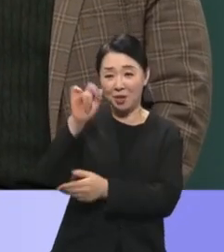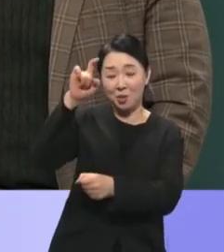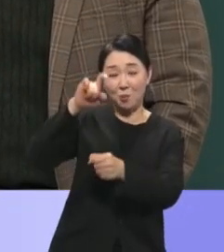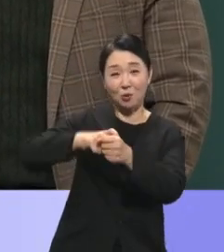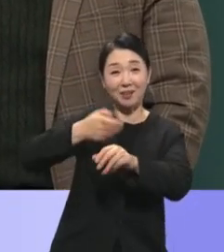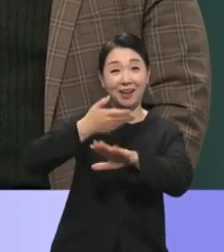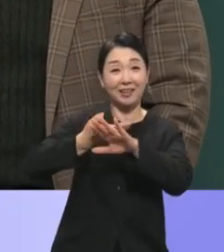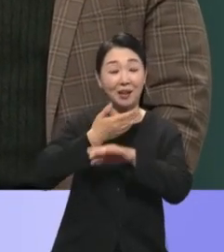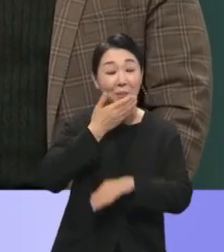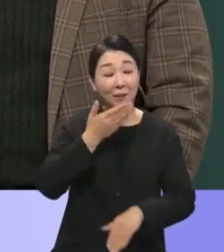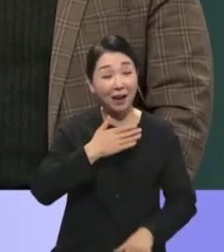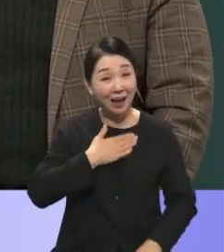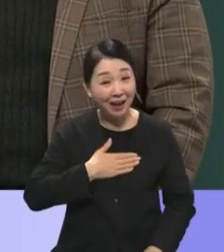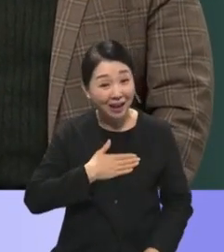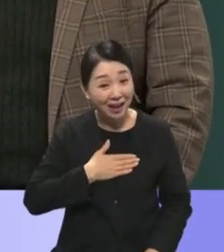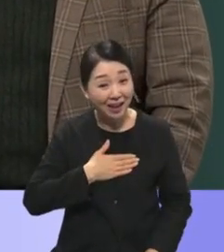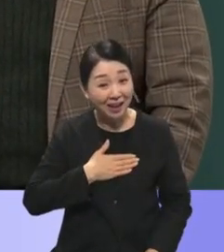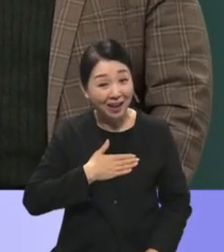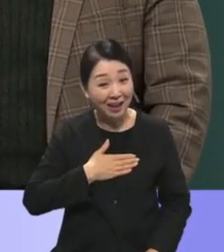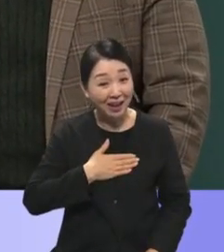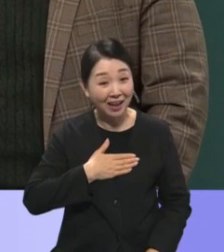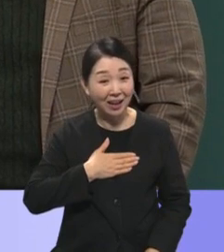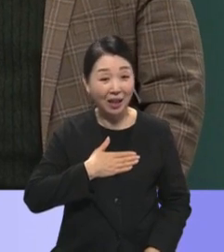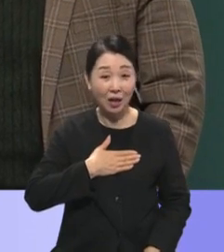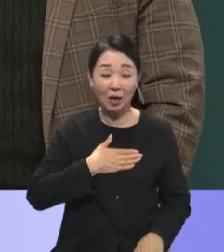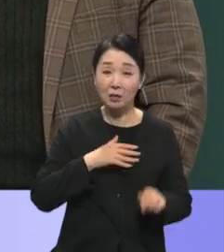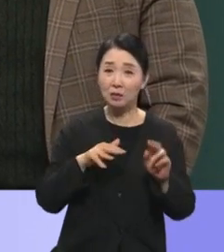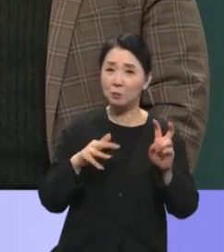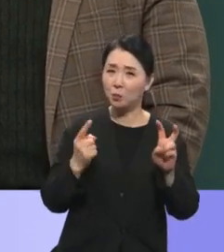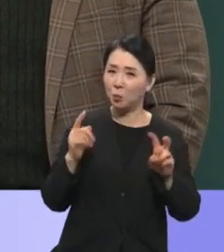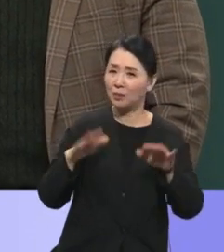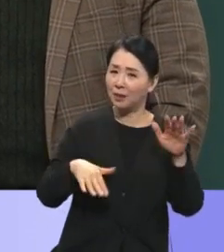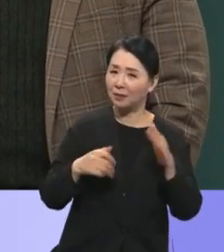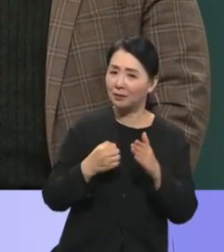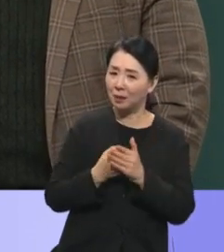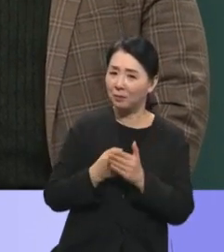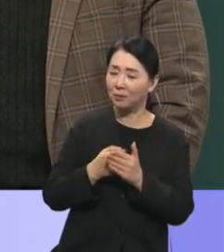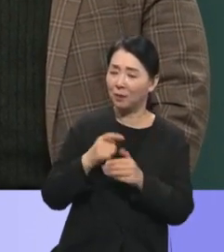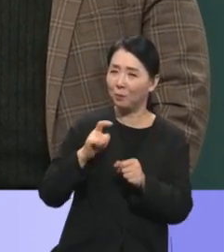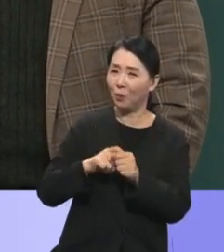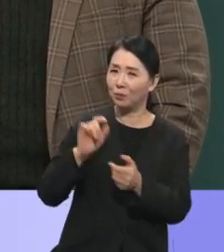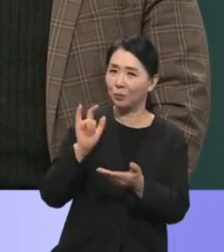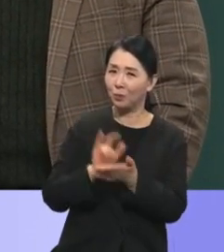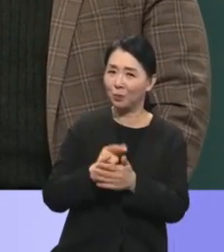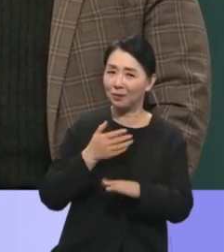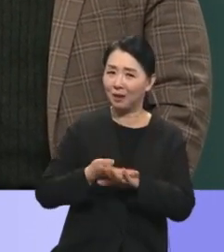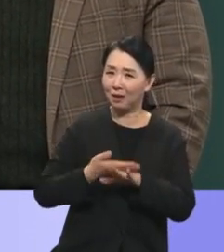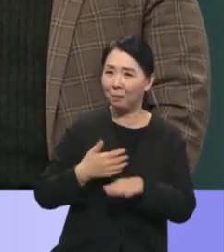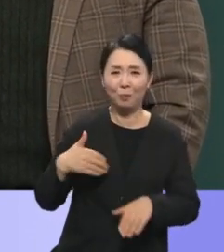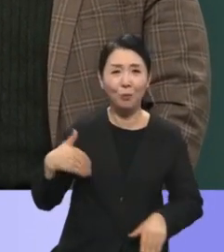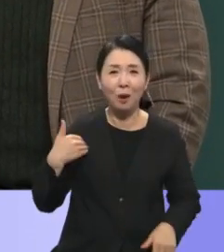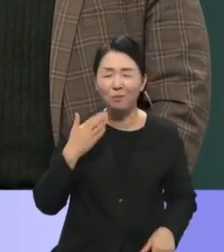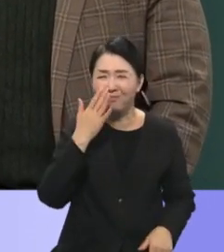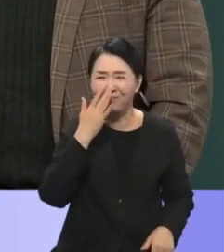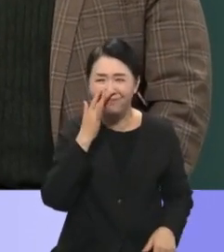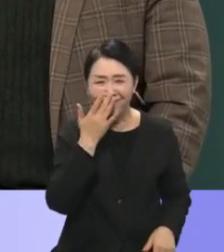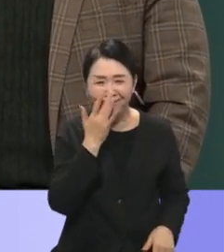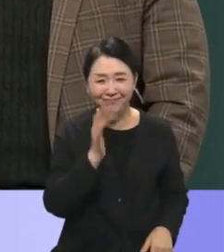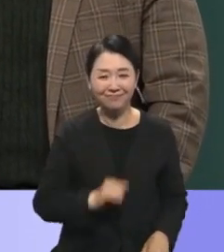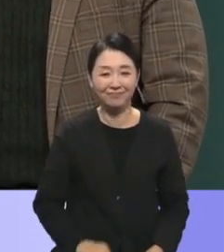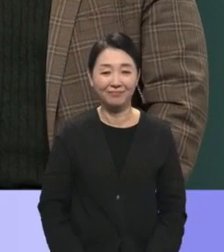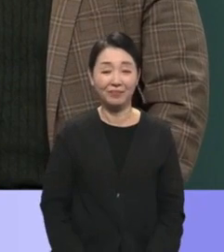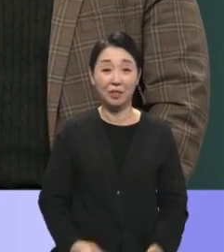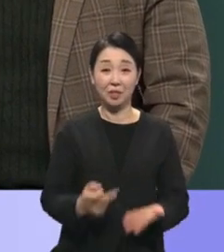달라질 수 있다 혹시 알고 계셨어요 20초에 따라서 20초 20초면 뭐 안 몰랐습니다 그렇죠 이게 뭐냐면은